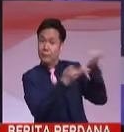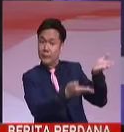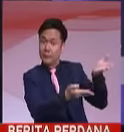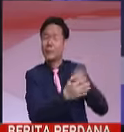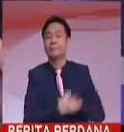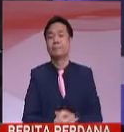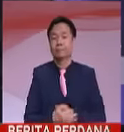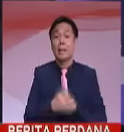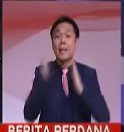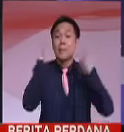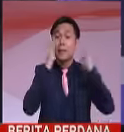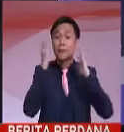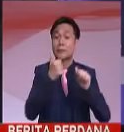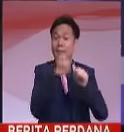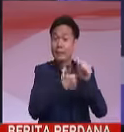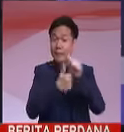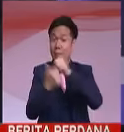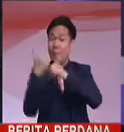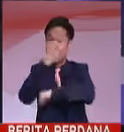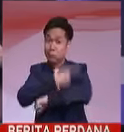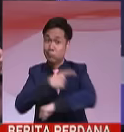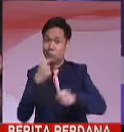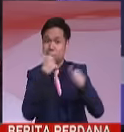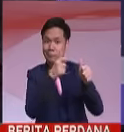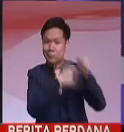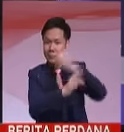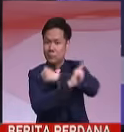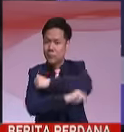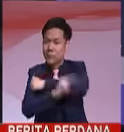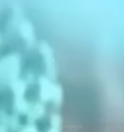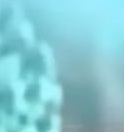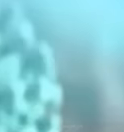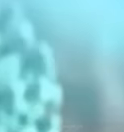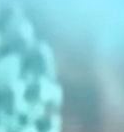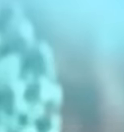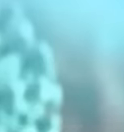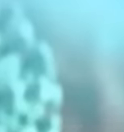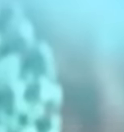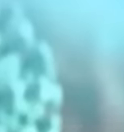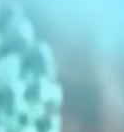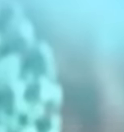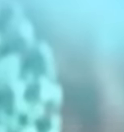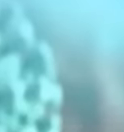diikuti k******* Steve harian mengikut negeri hai